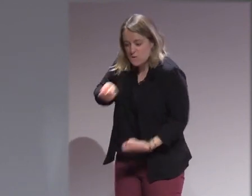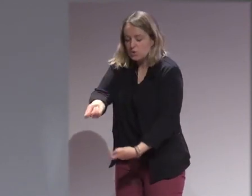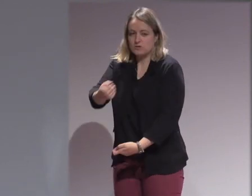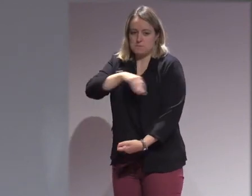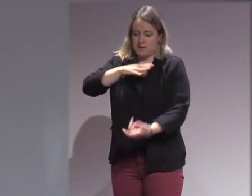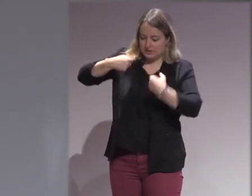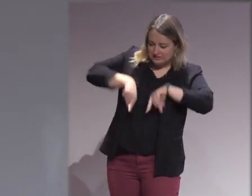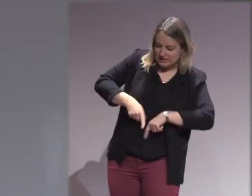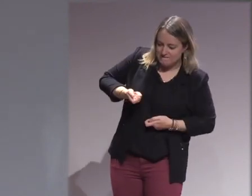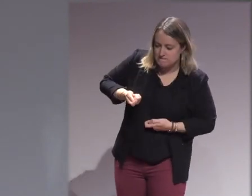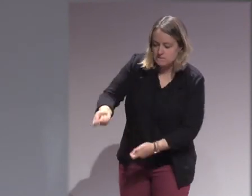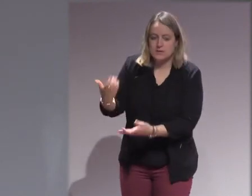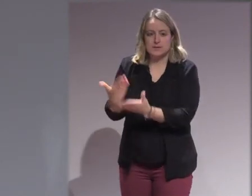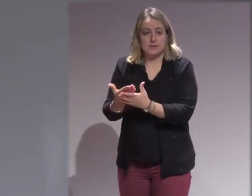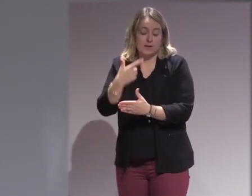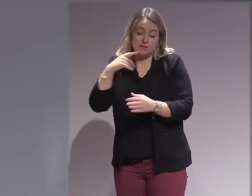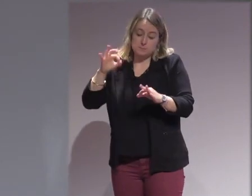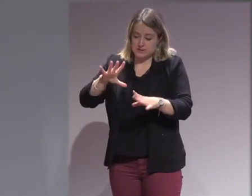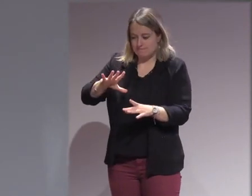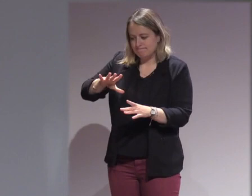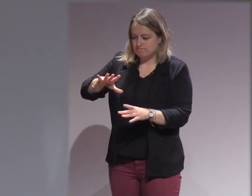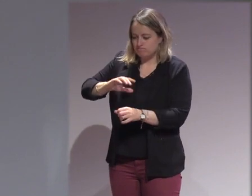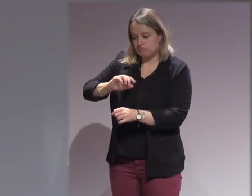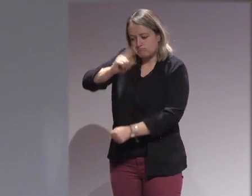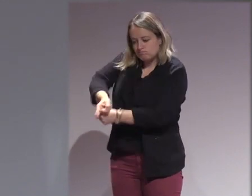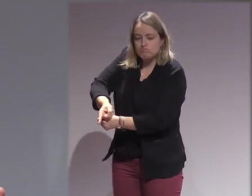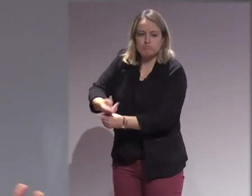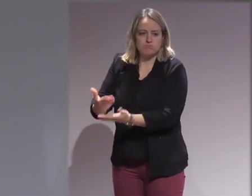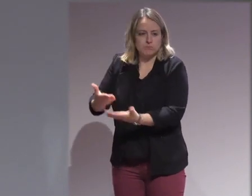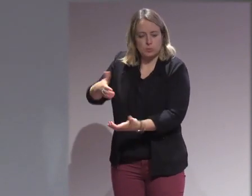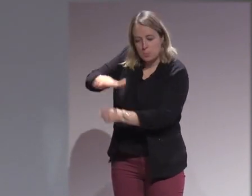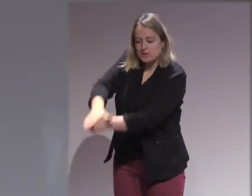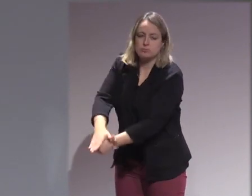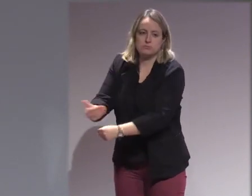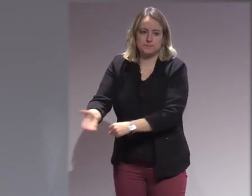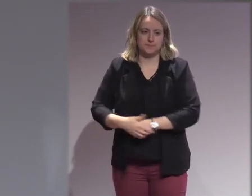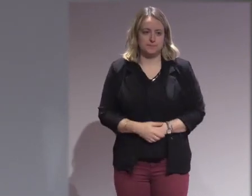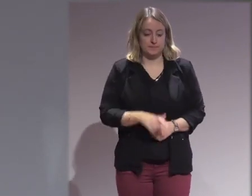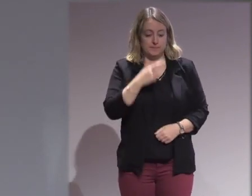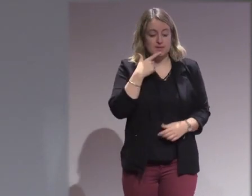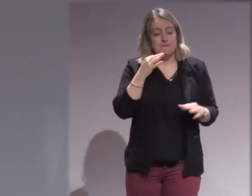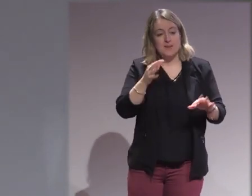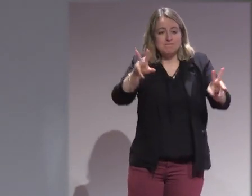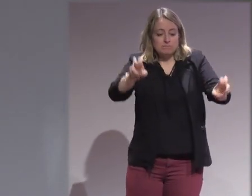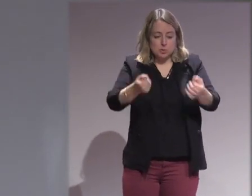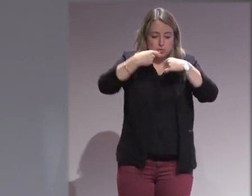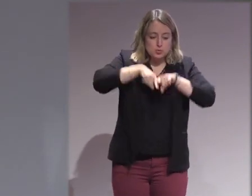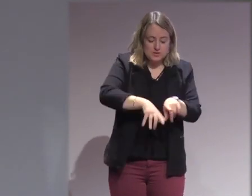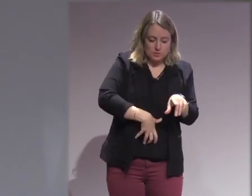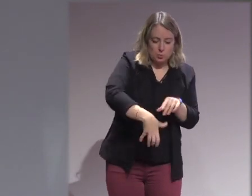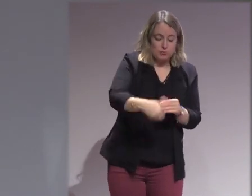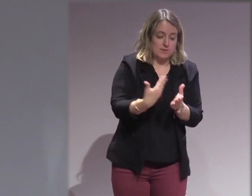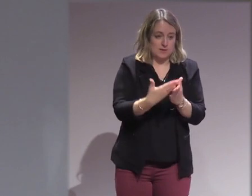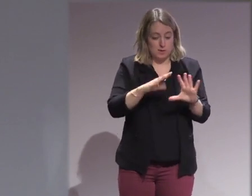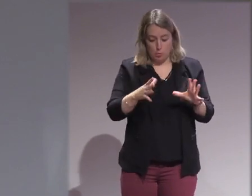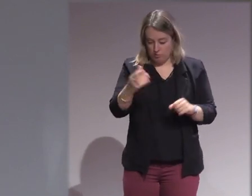l'État, et là c'est un outil d'oppression. Donc la justice reproductive, c'est ça, c'est l'outil qui nous permet de penser comment des enfants se retrouvent à ne pas grandir dans